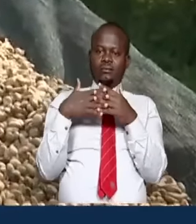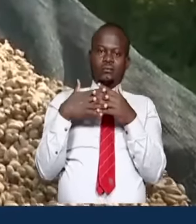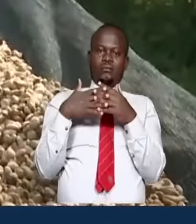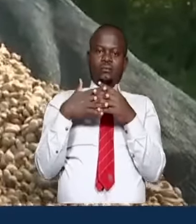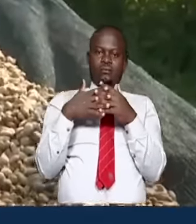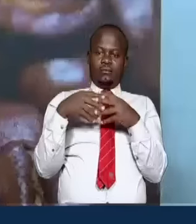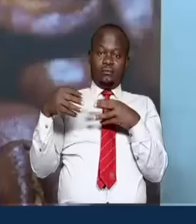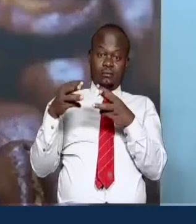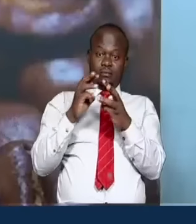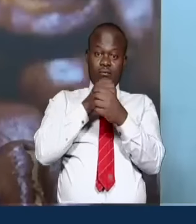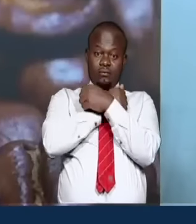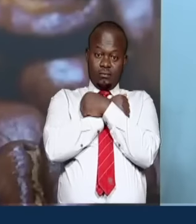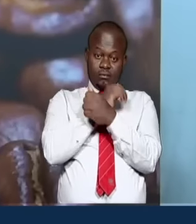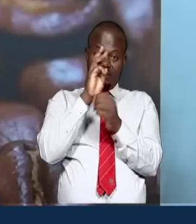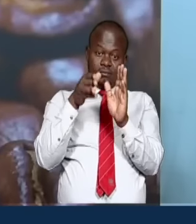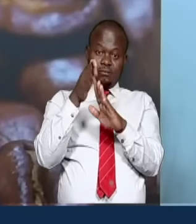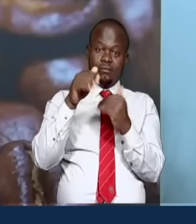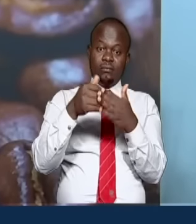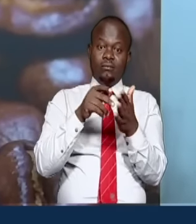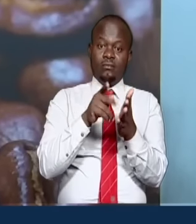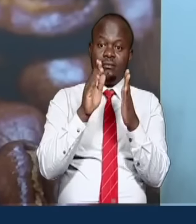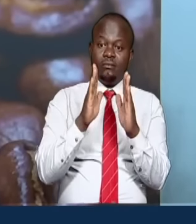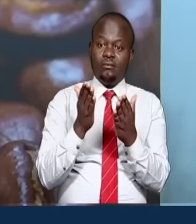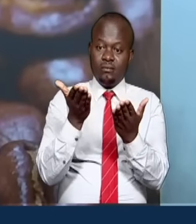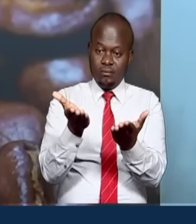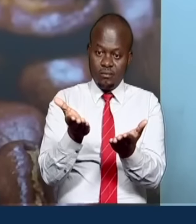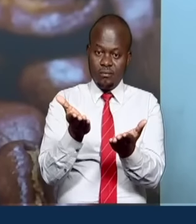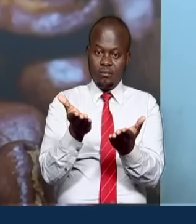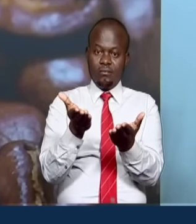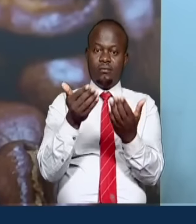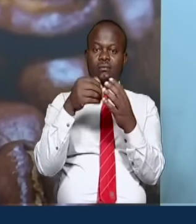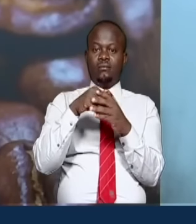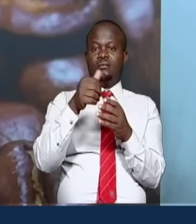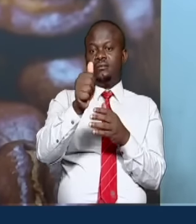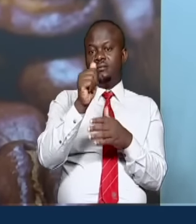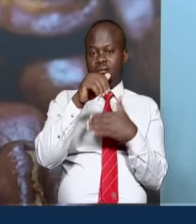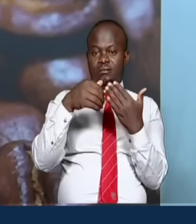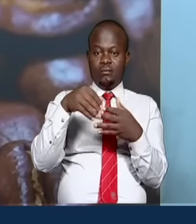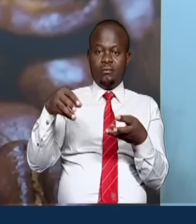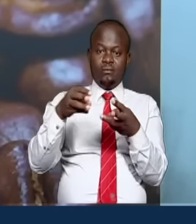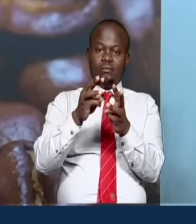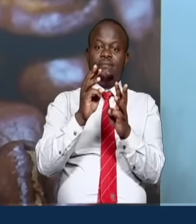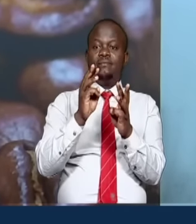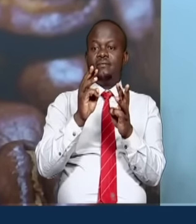Abaguzi bazazikunda rero bazahita bazigura aho ngaho muri icyo cyamunara, ku buryo